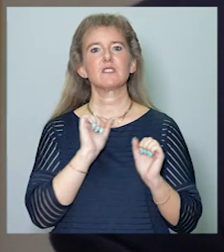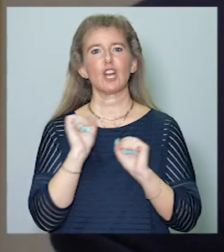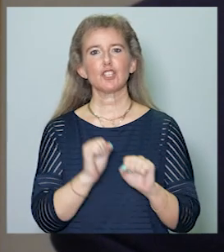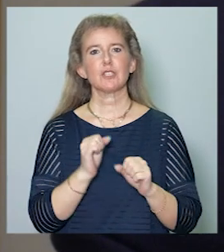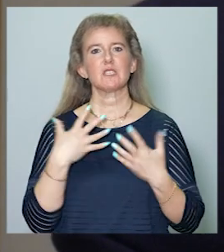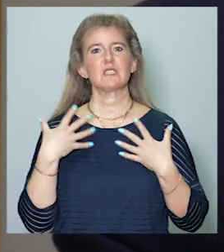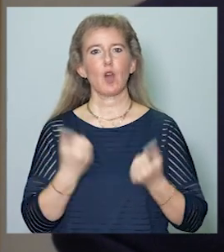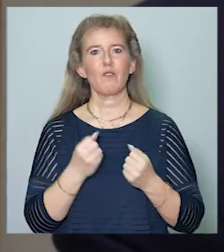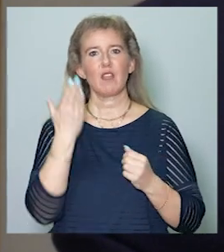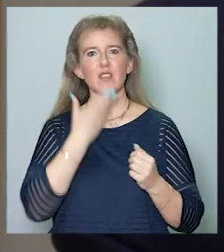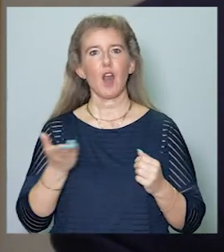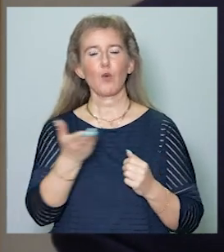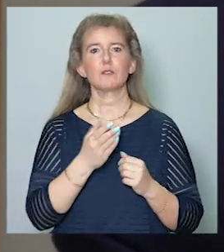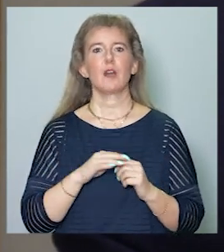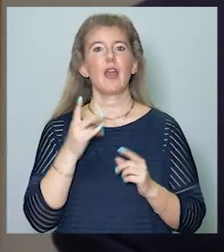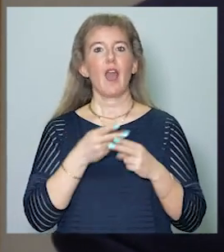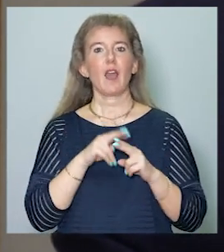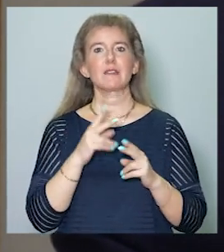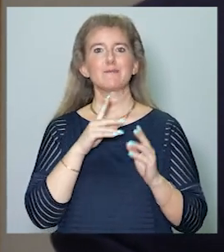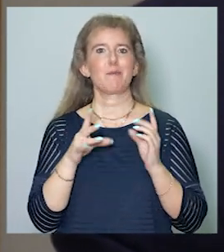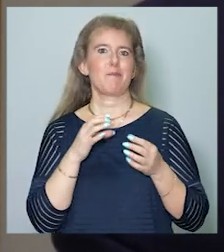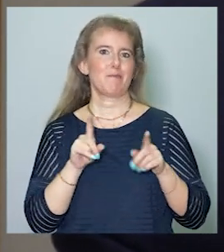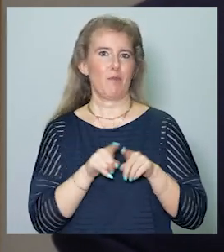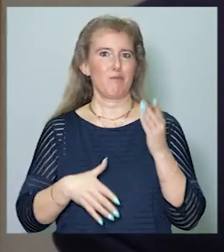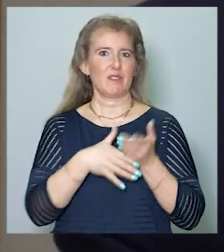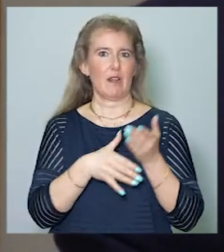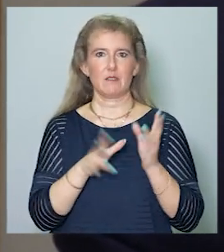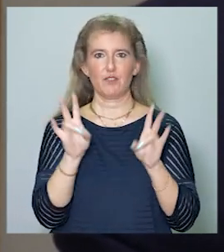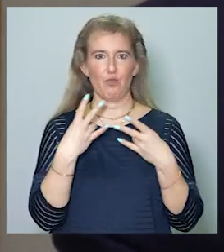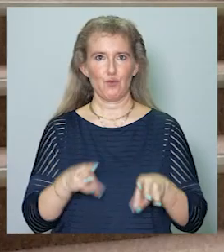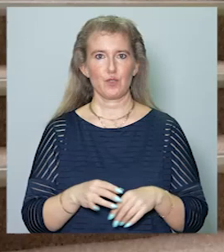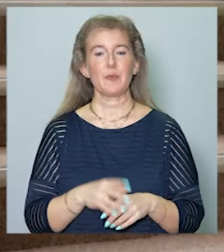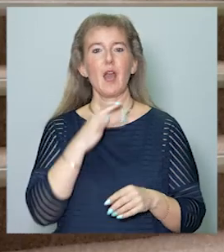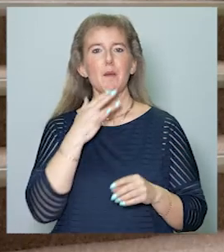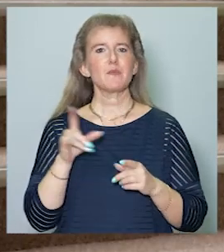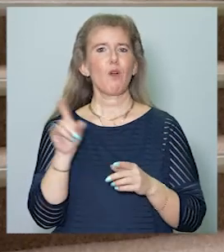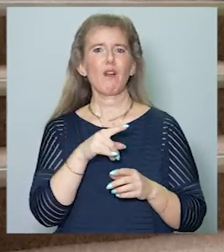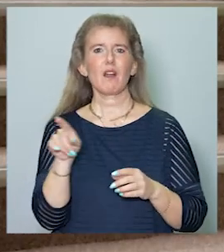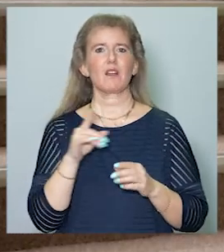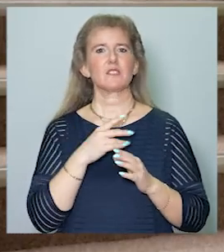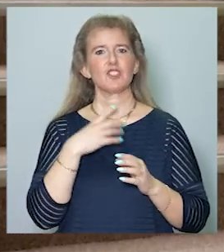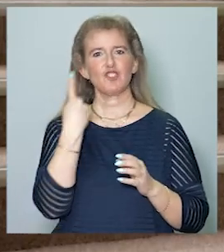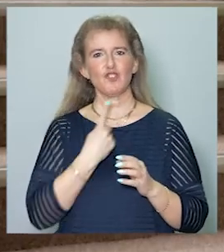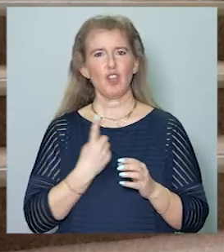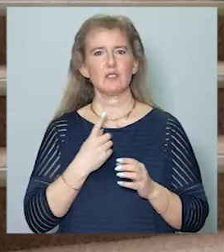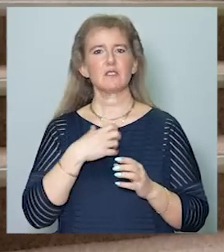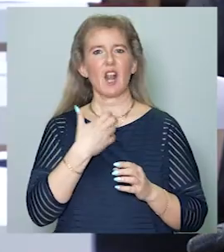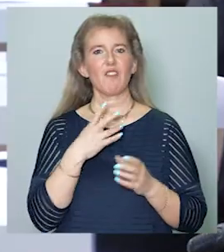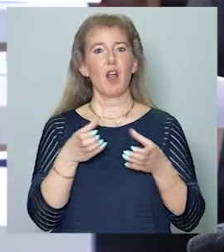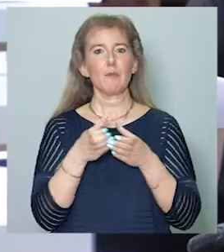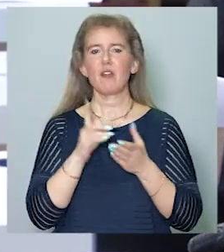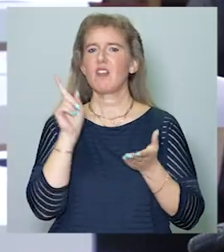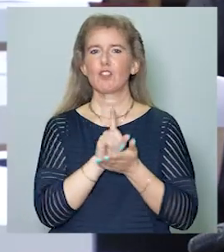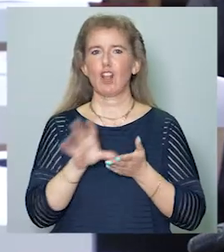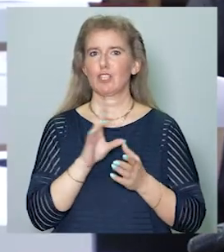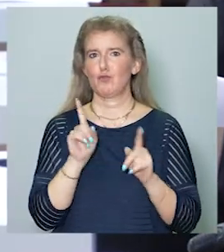защита здоровья народа. И вот этот посредник нам абсолютно не нужен. Многочисленные частные страховые компании также